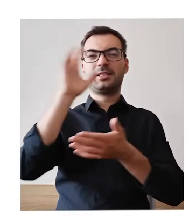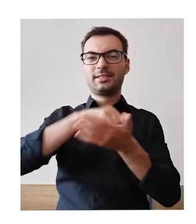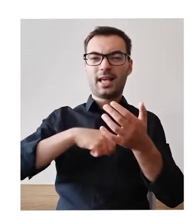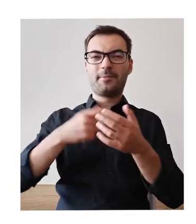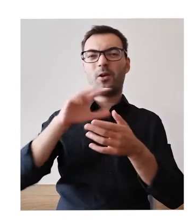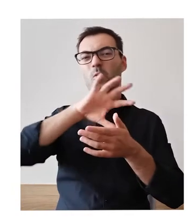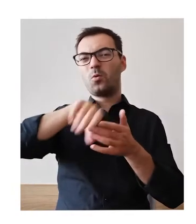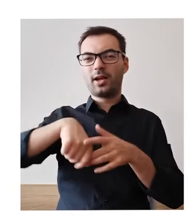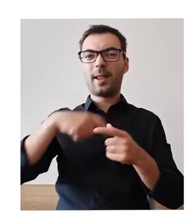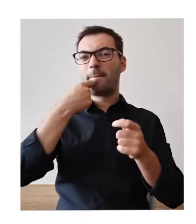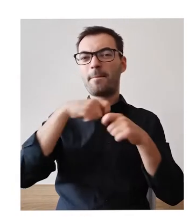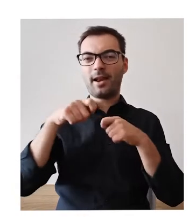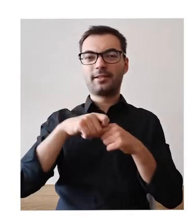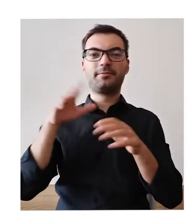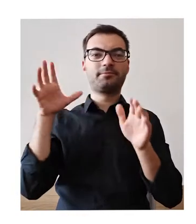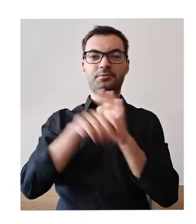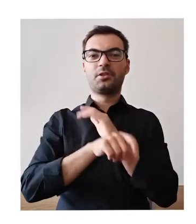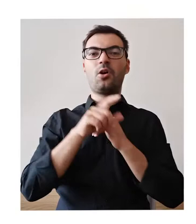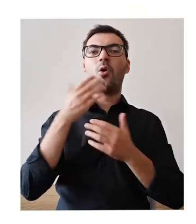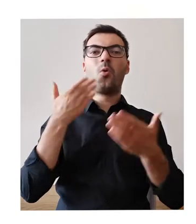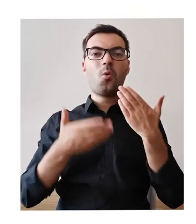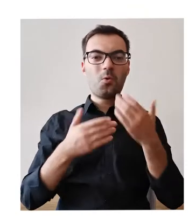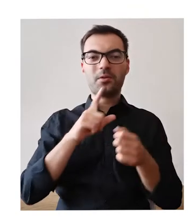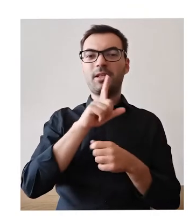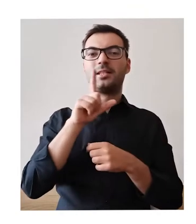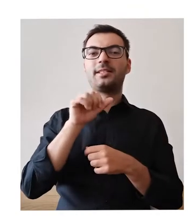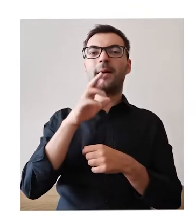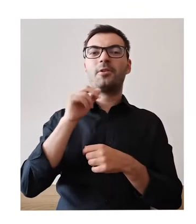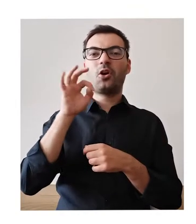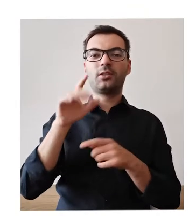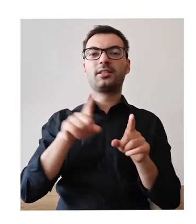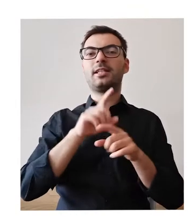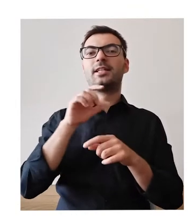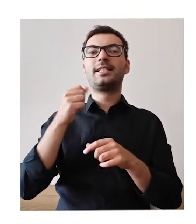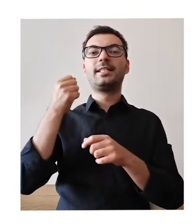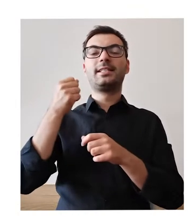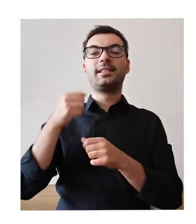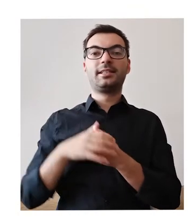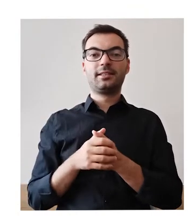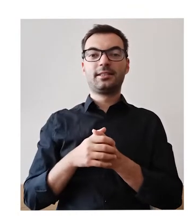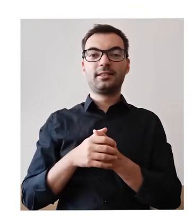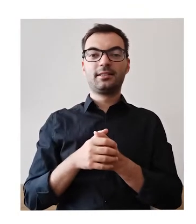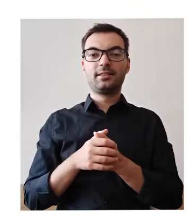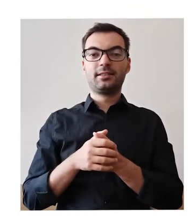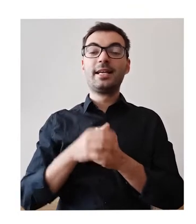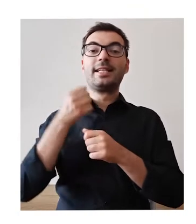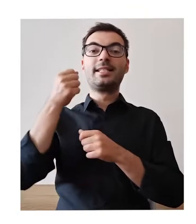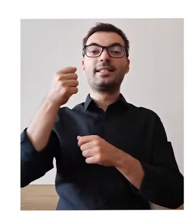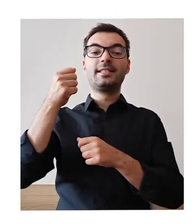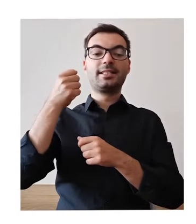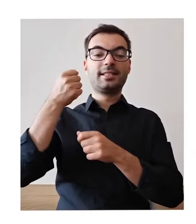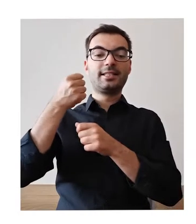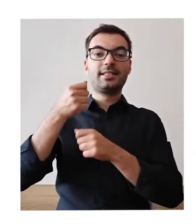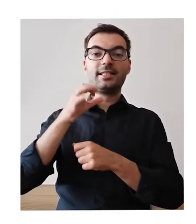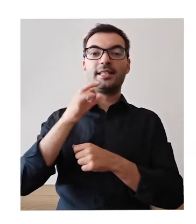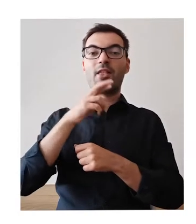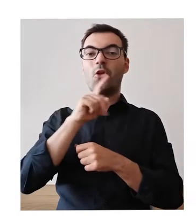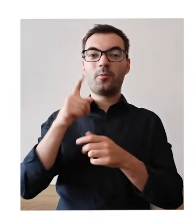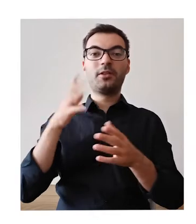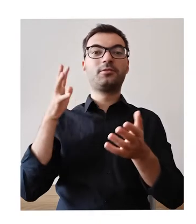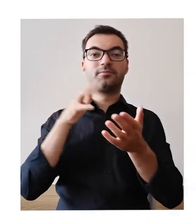zniszczyli już lublin i z host padł sandomierza do ogrodu księcia wyższe mira docierały te wieści że